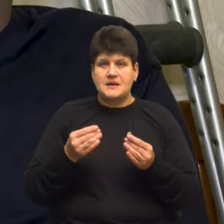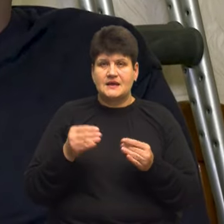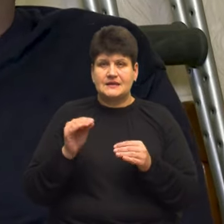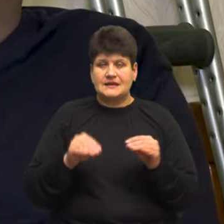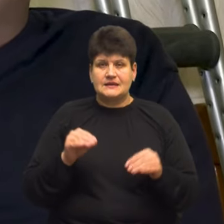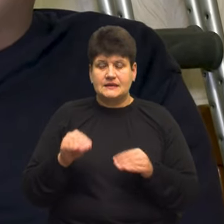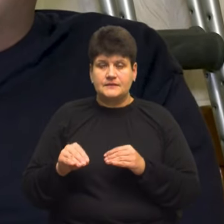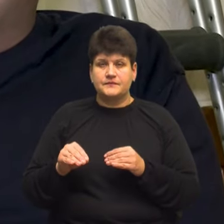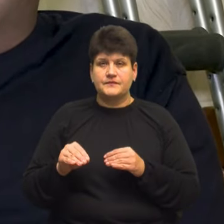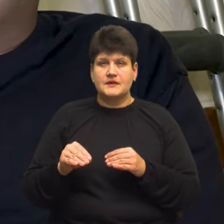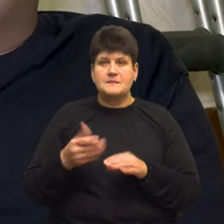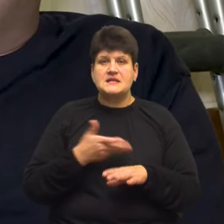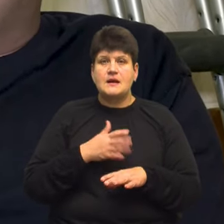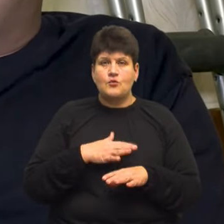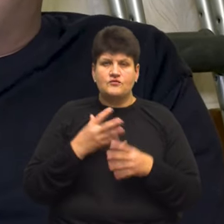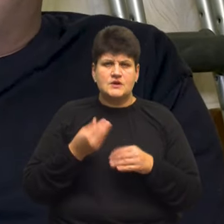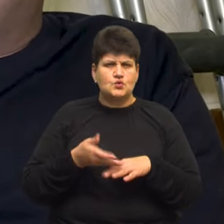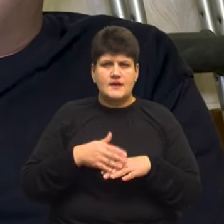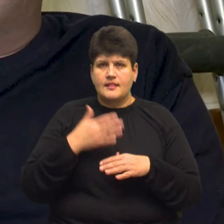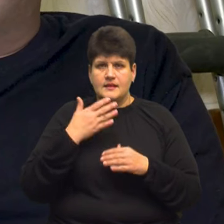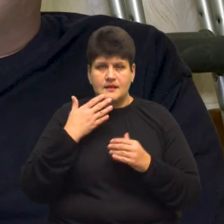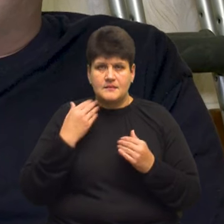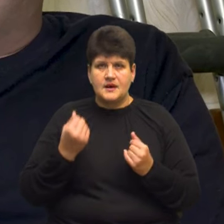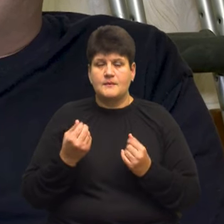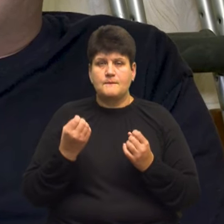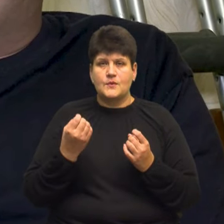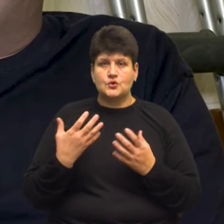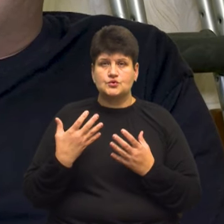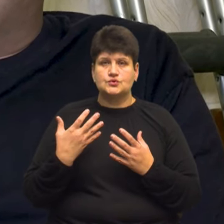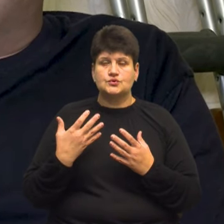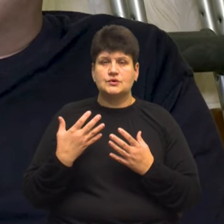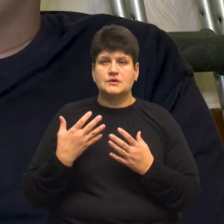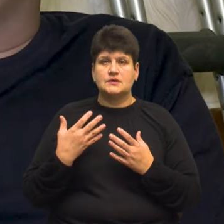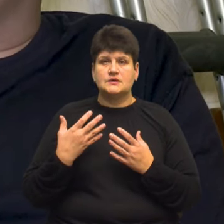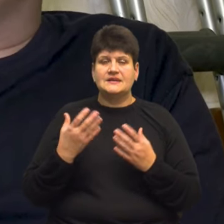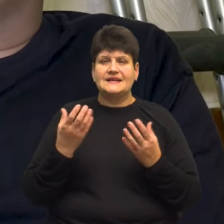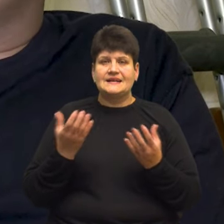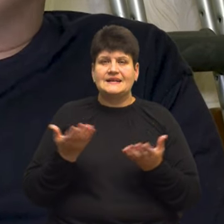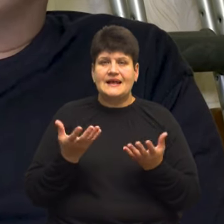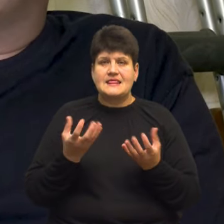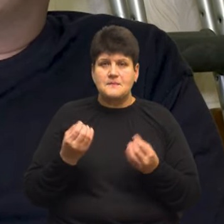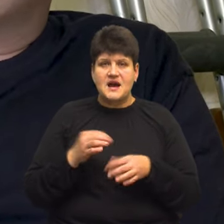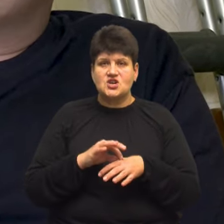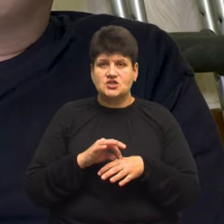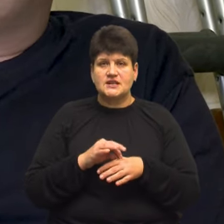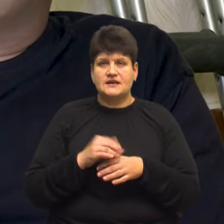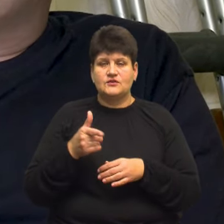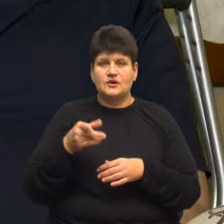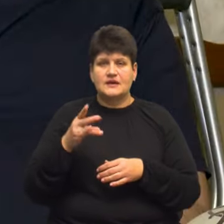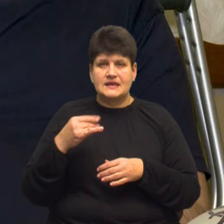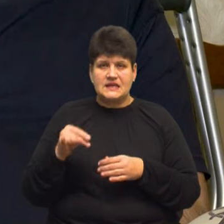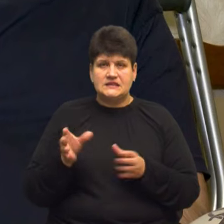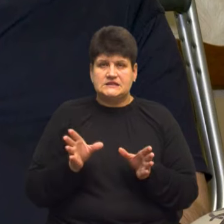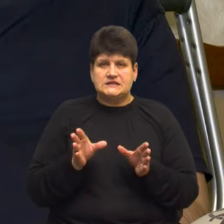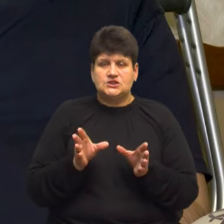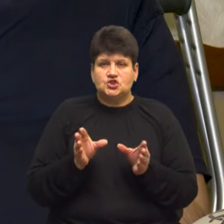вже таких ускладнень немає. Просто вона ще... Там, де немає шкіри, воно ще гноїться, воно не заживає. В